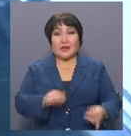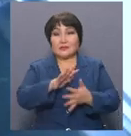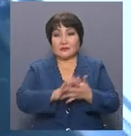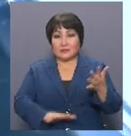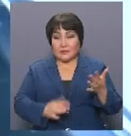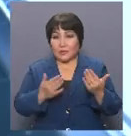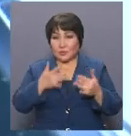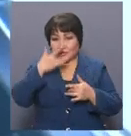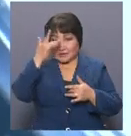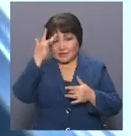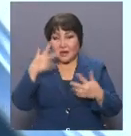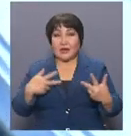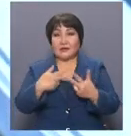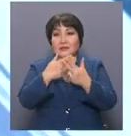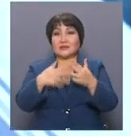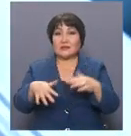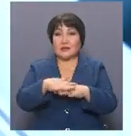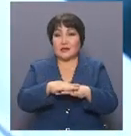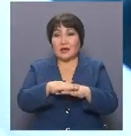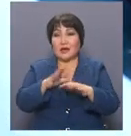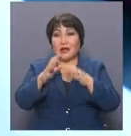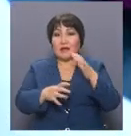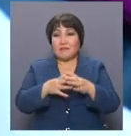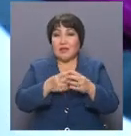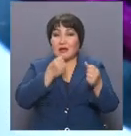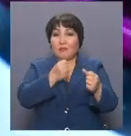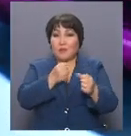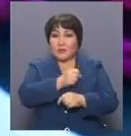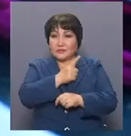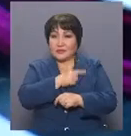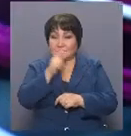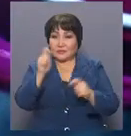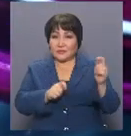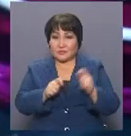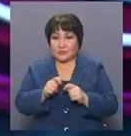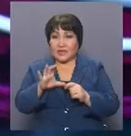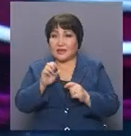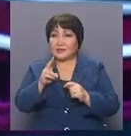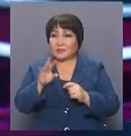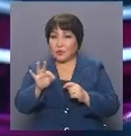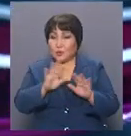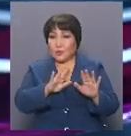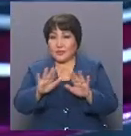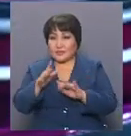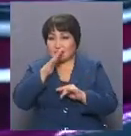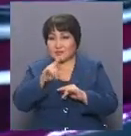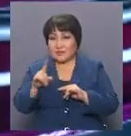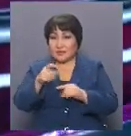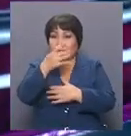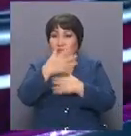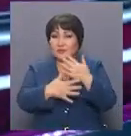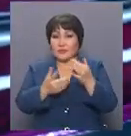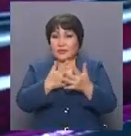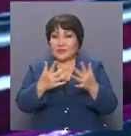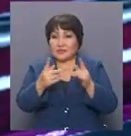Осы жазда Астанаға әлемдік былғары қолғап шеберлері ағылмақ. Олар Экспо көрмесі кезінде елордада бірнеше жекпе-жек